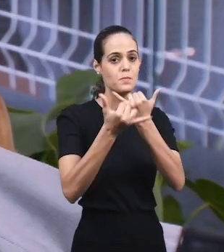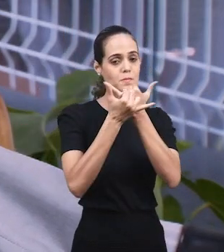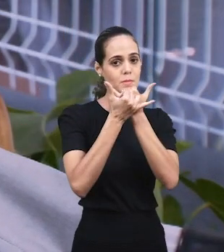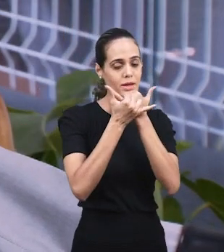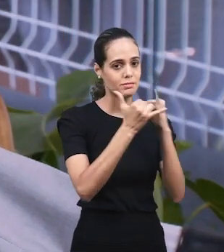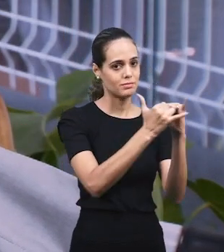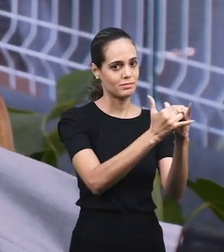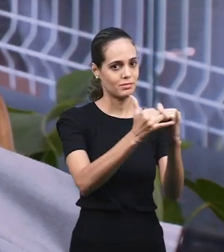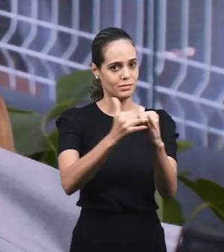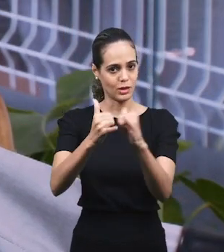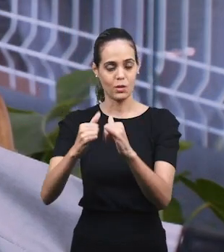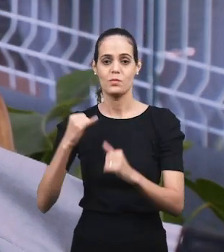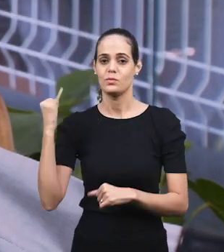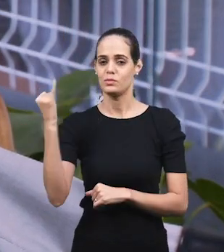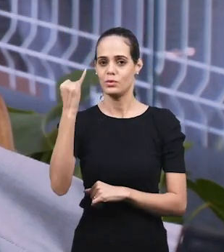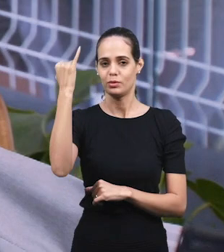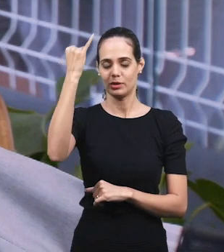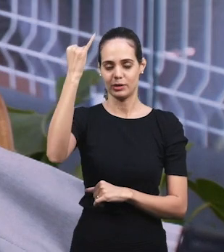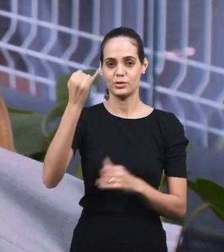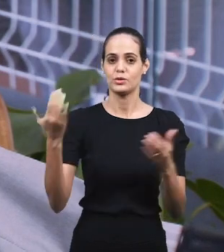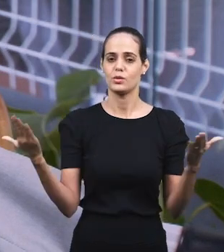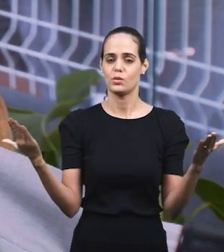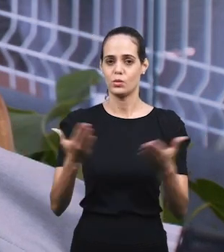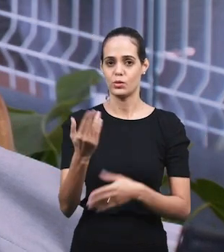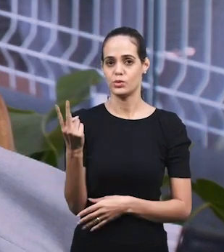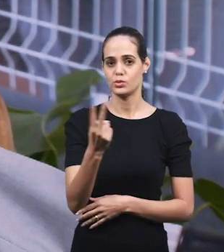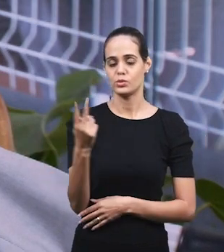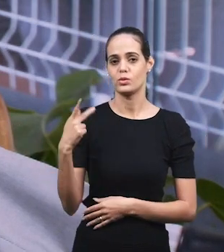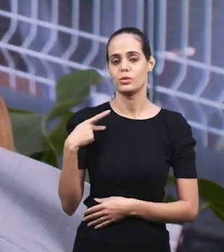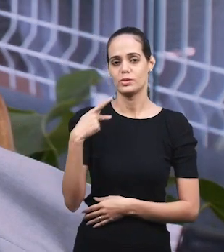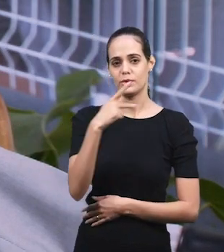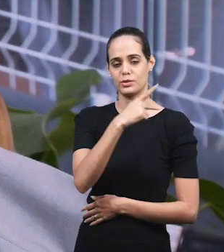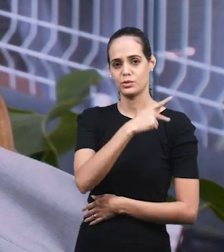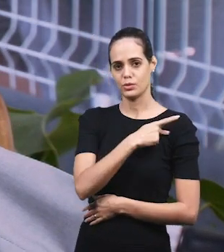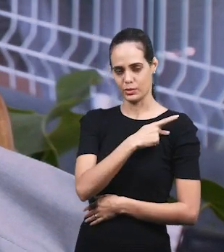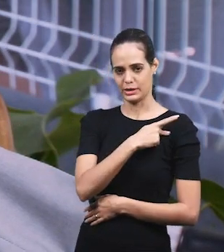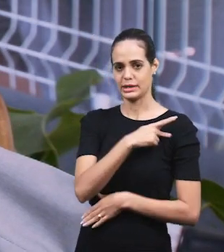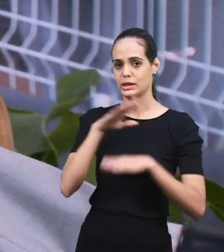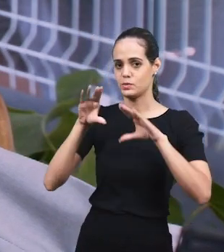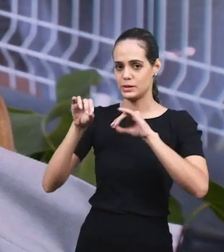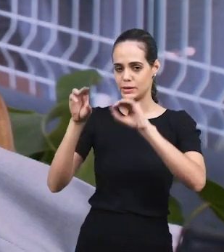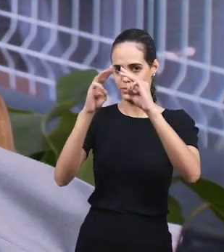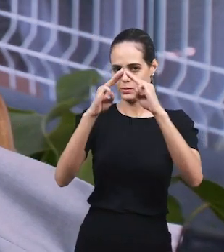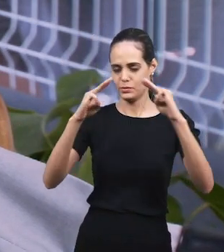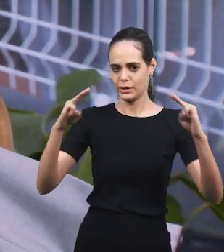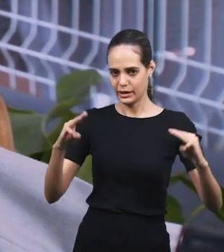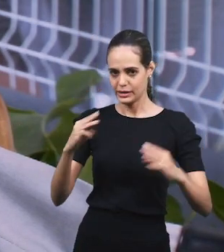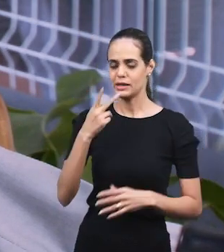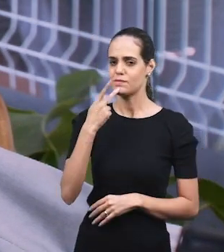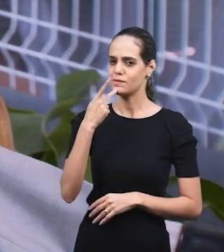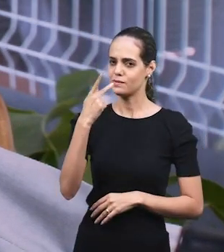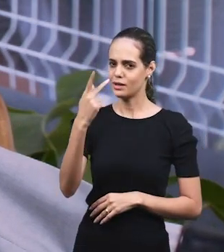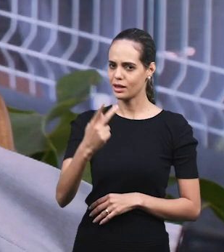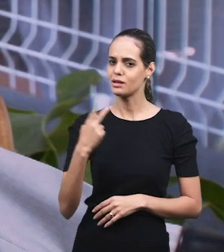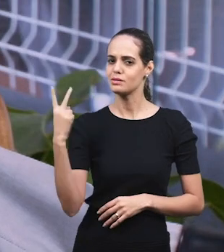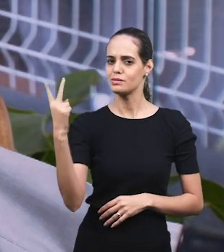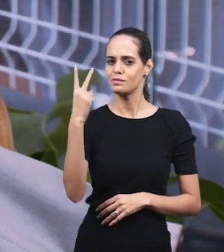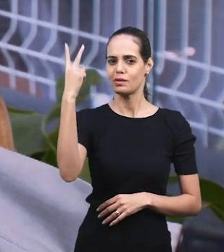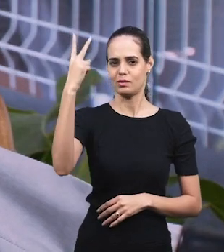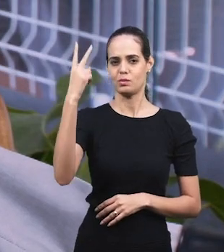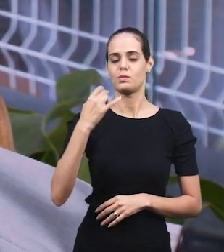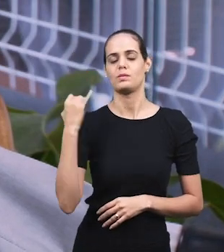ces enseignements enseignés par le Seigneur Jésus lui-même, c'est le pardon. Dans la programmation d'aujourd'hui, dans le volet Leçons du Manaïm, les pasteurs Daniel Moreira et Sergio